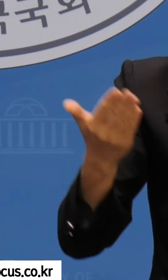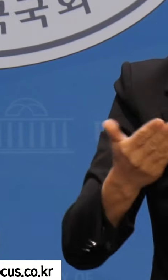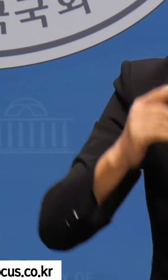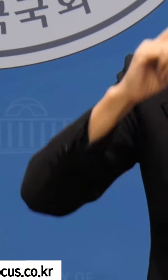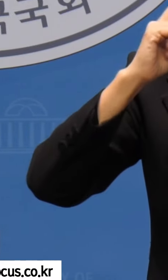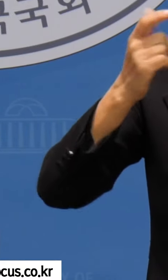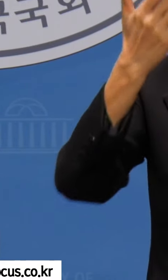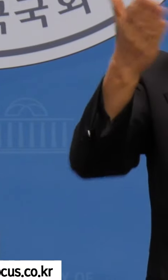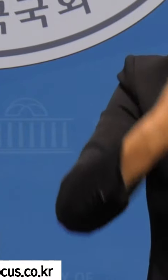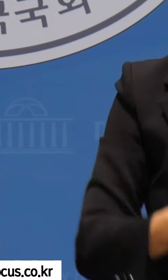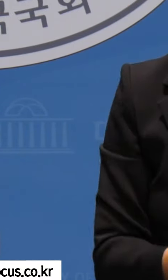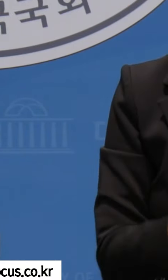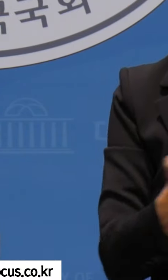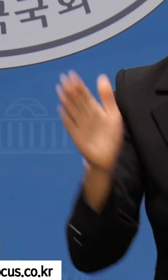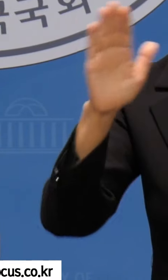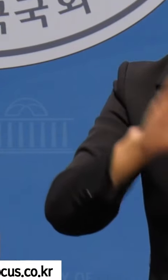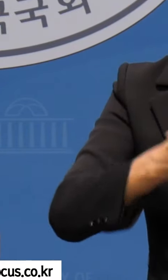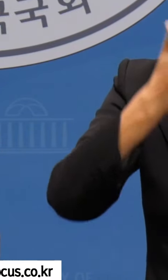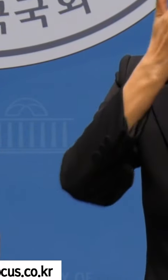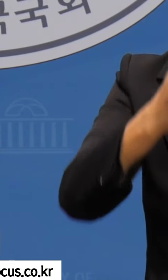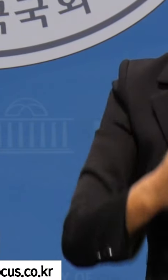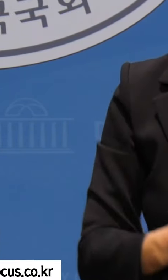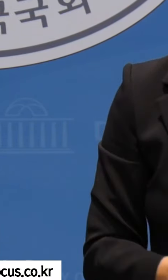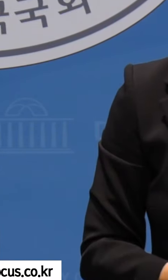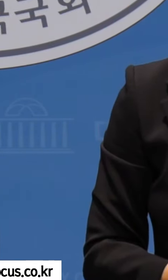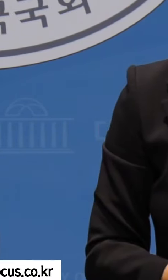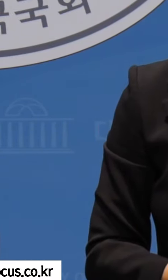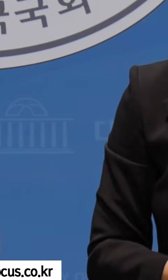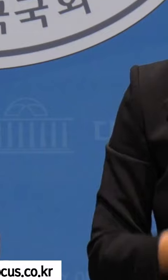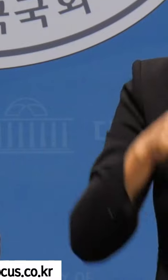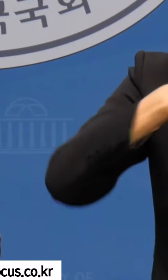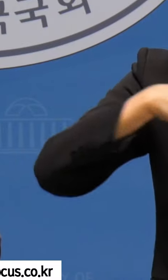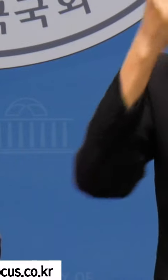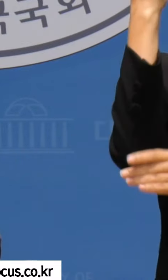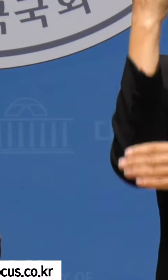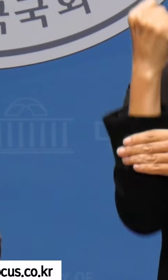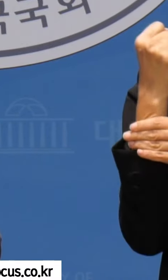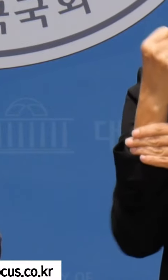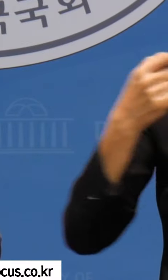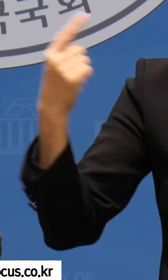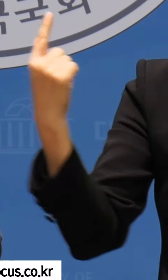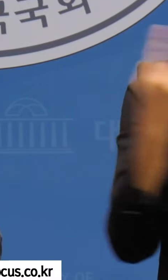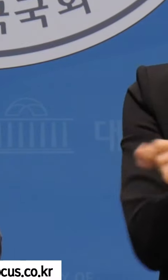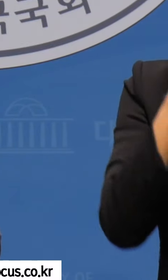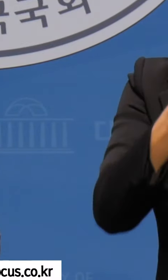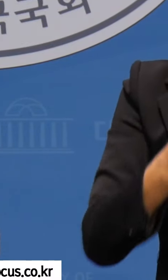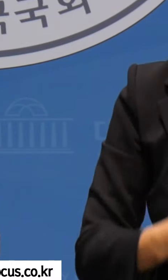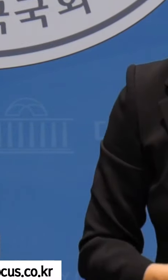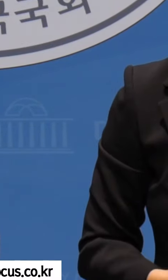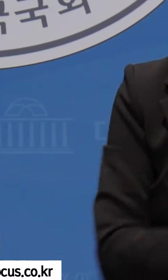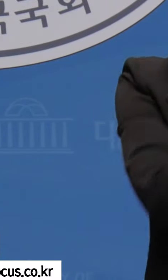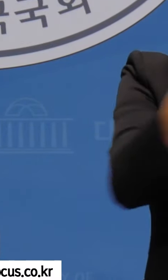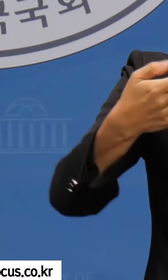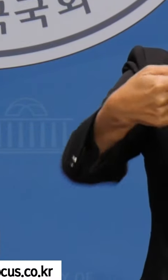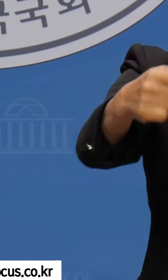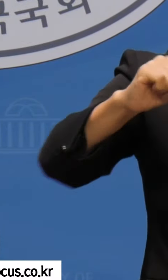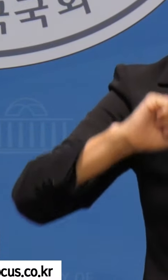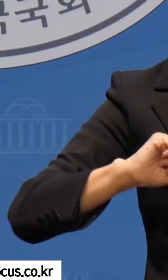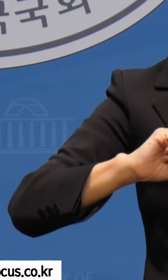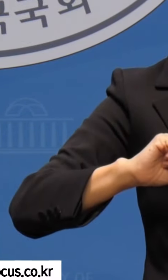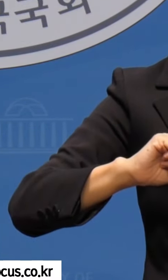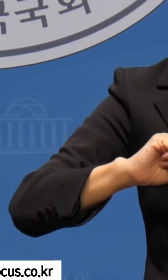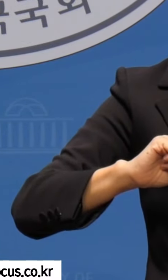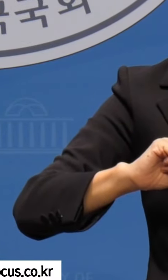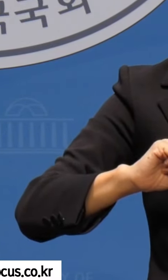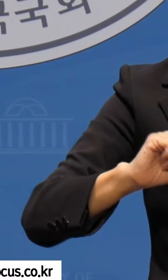고합니다 변화를 가십시다이 썩은 정치 바꿔봅시다 여러분이 오시면은